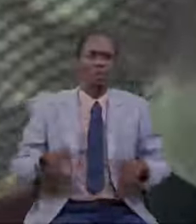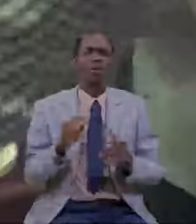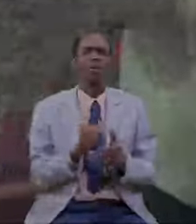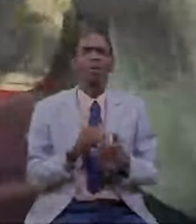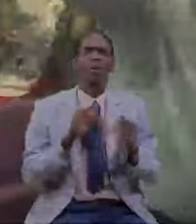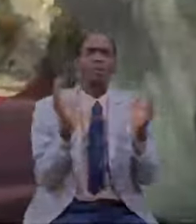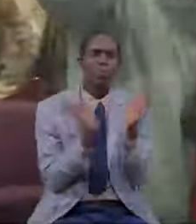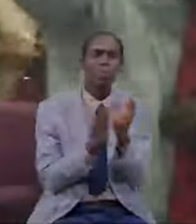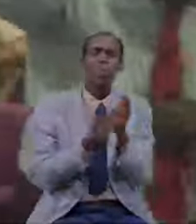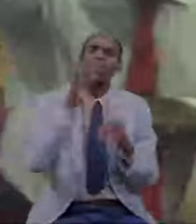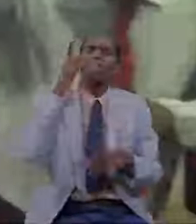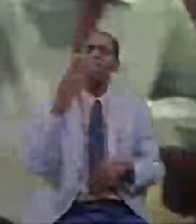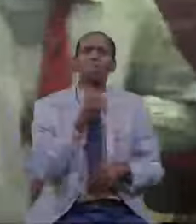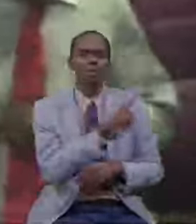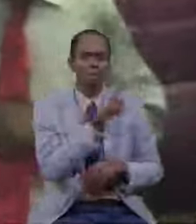Gloire à Dieu.